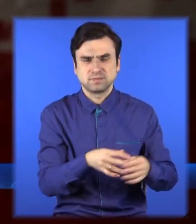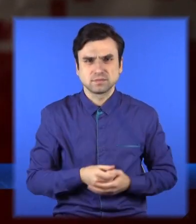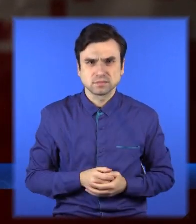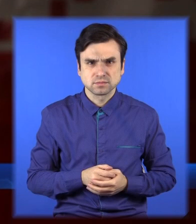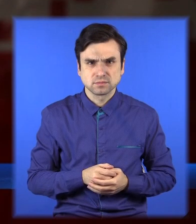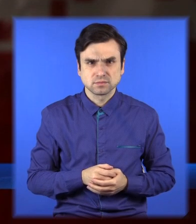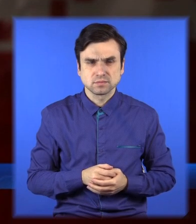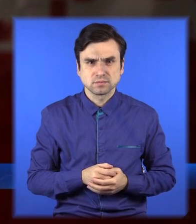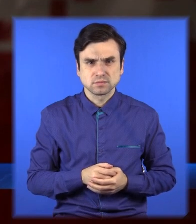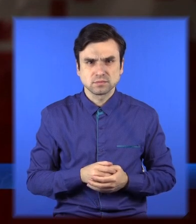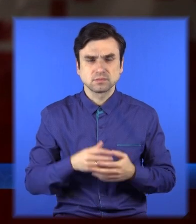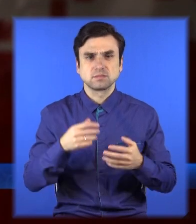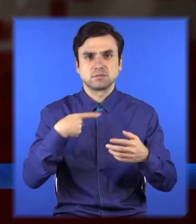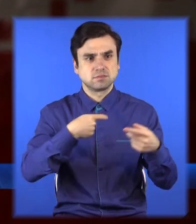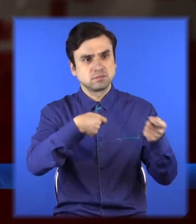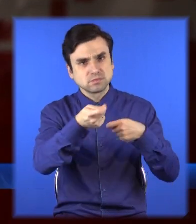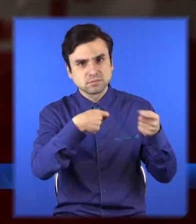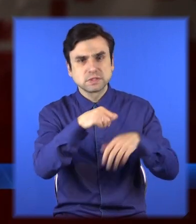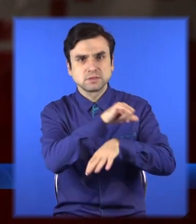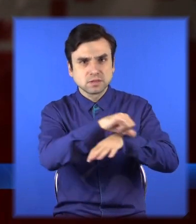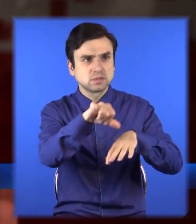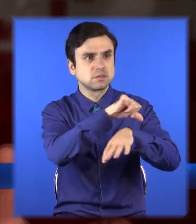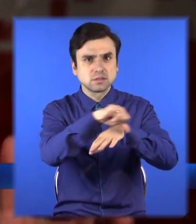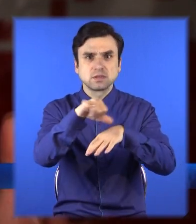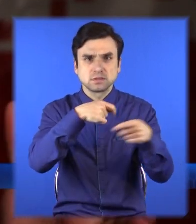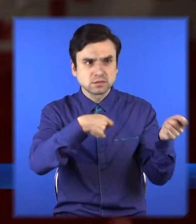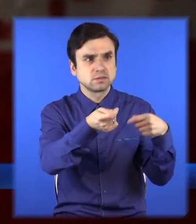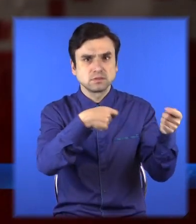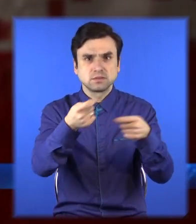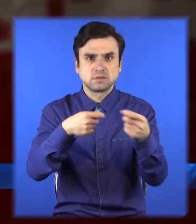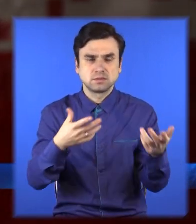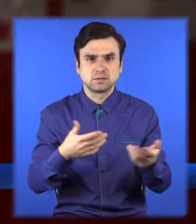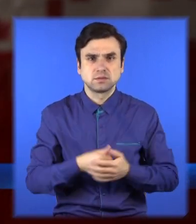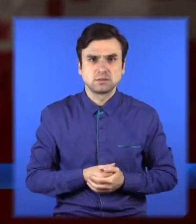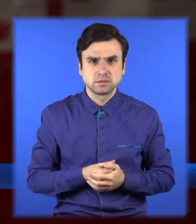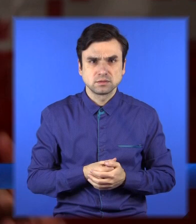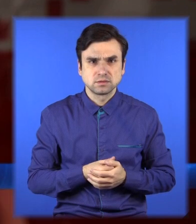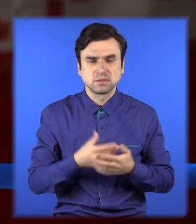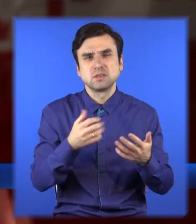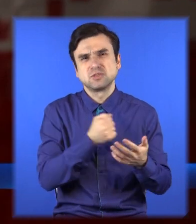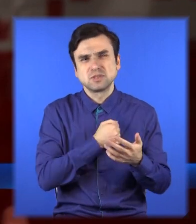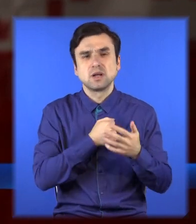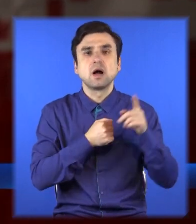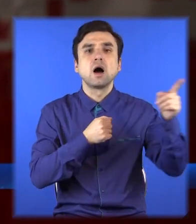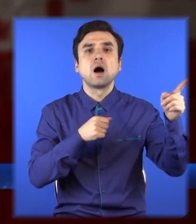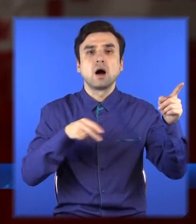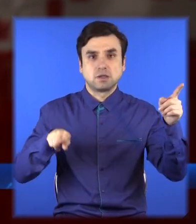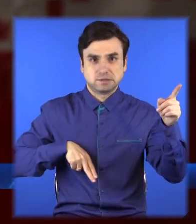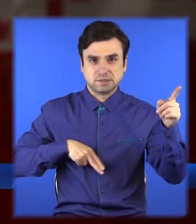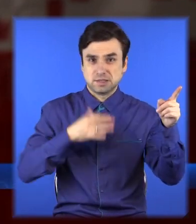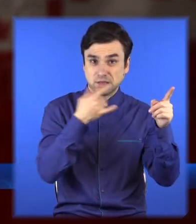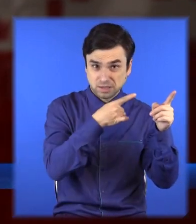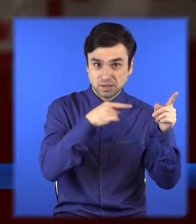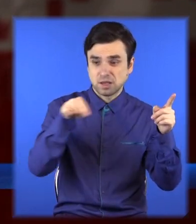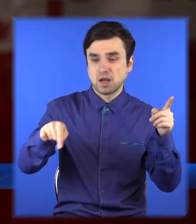покупают за границей, продукции торгуют за границей. Просто тут мы позволяем, к сожалению, использовать рабский труд нашего